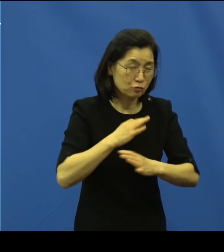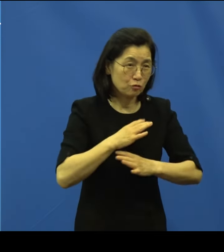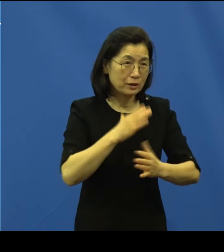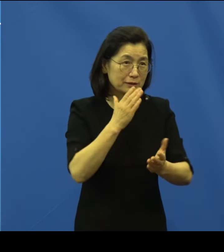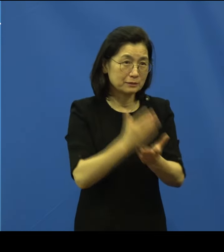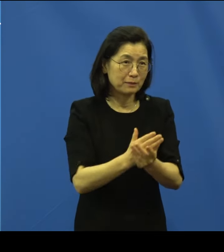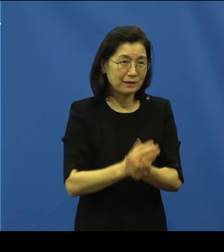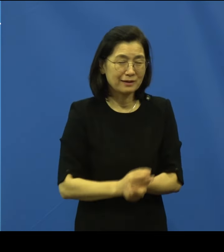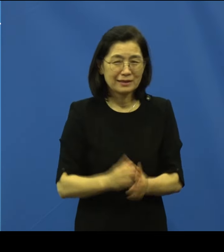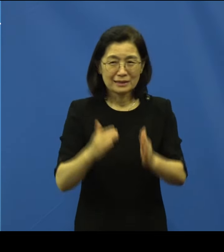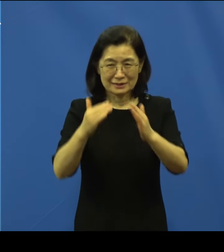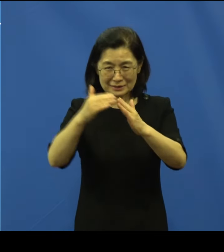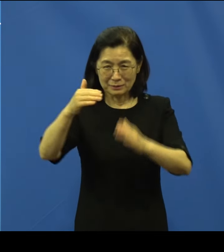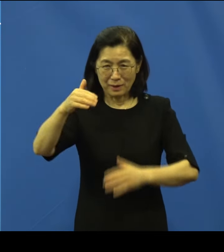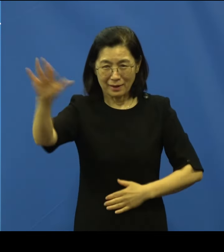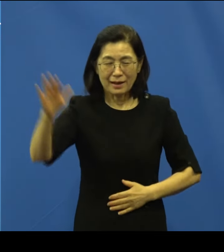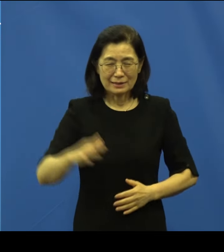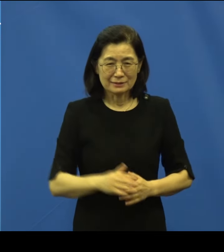가서 확인해 보세요.